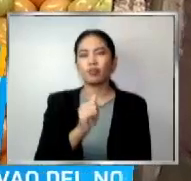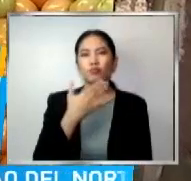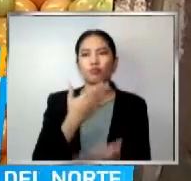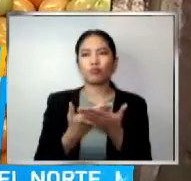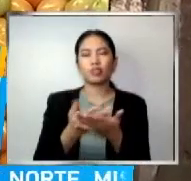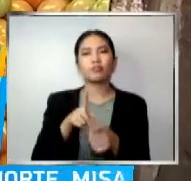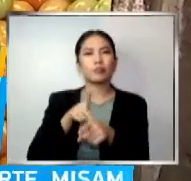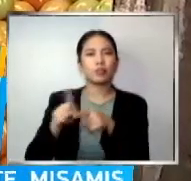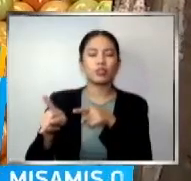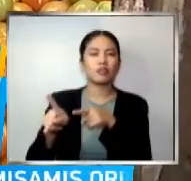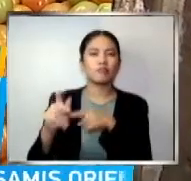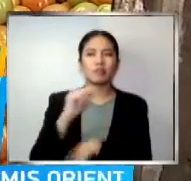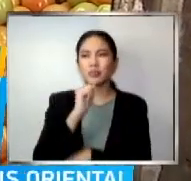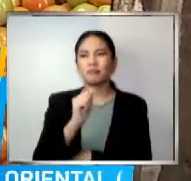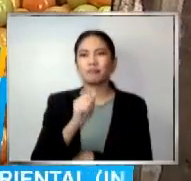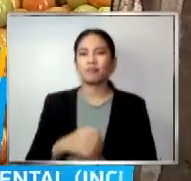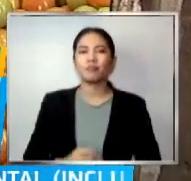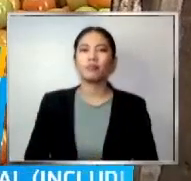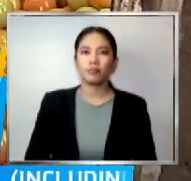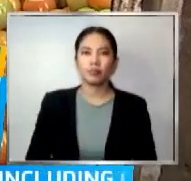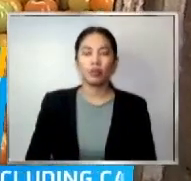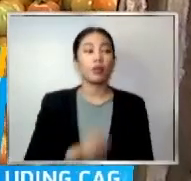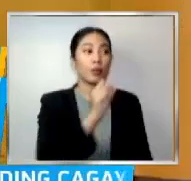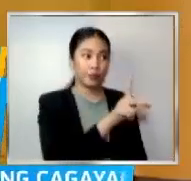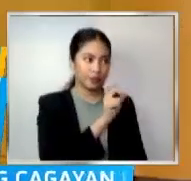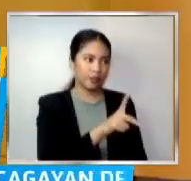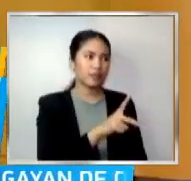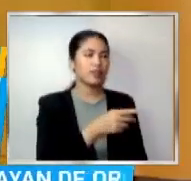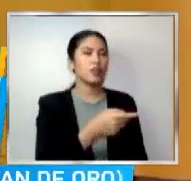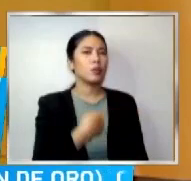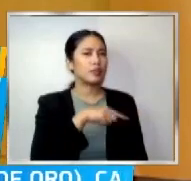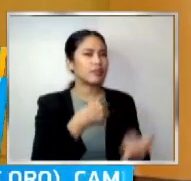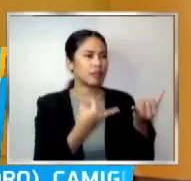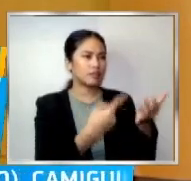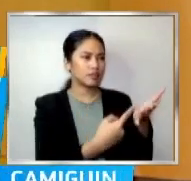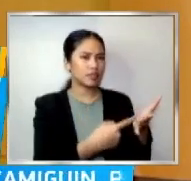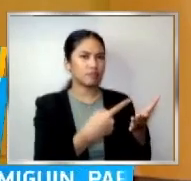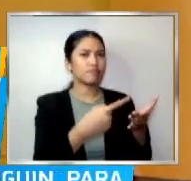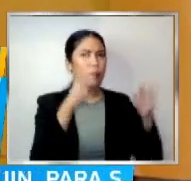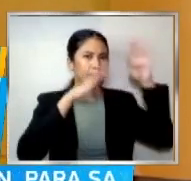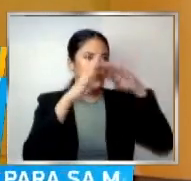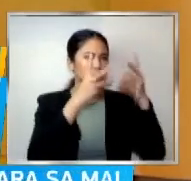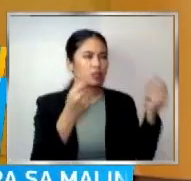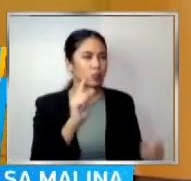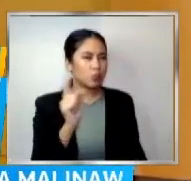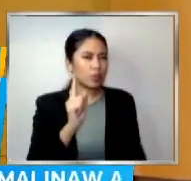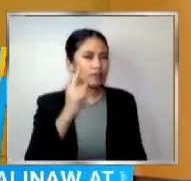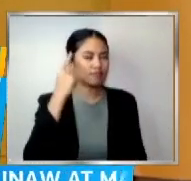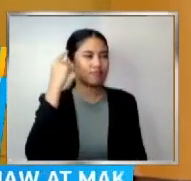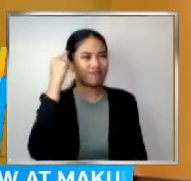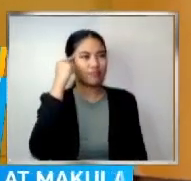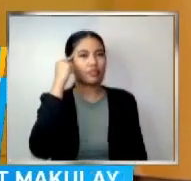na mamamaraan. Okay, nag-uusap na rin tayo tungkol sa solusyon. Ito naman, anong naiisip yung solusyon para maibsan naman yung impact no ng